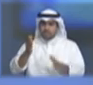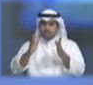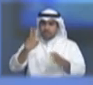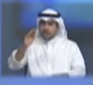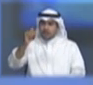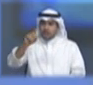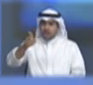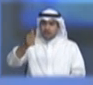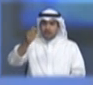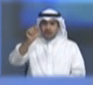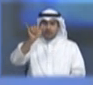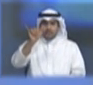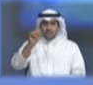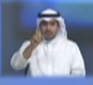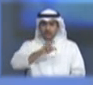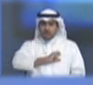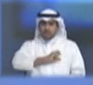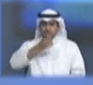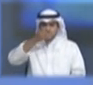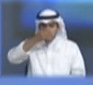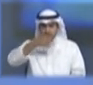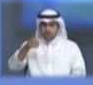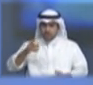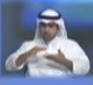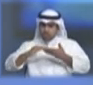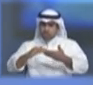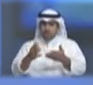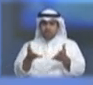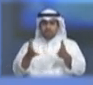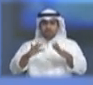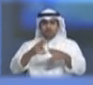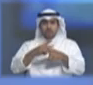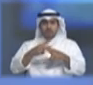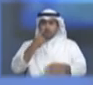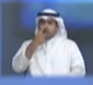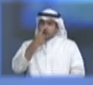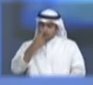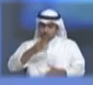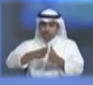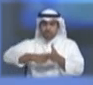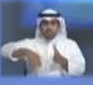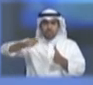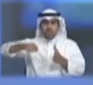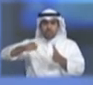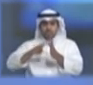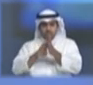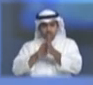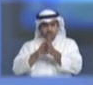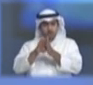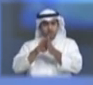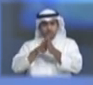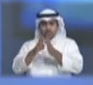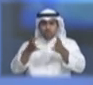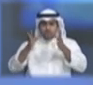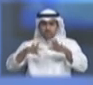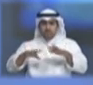حياة حافلة بالعطاء. ويعد الفقيد من الرجال البارزين الذين ساهموا في نهضة دولة الكويت على أكثر